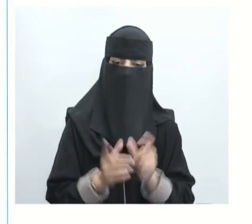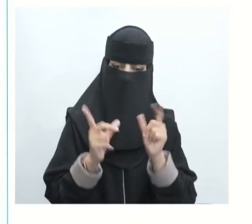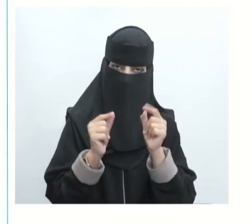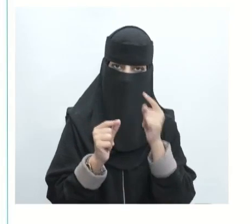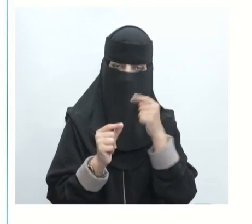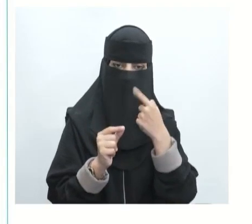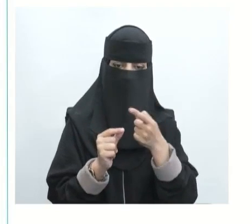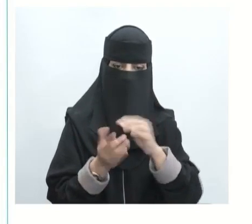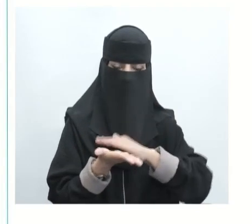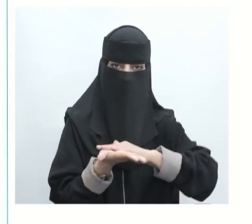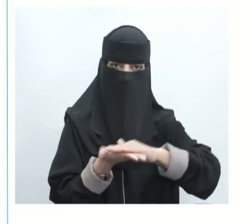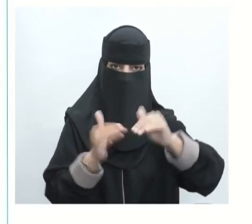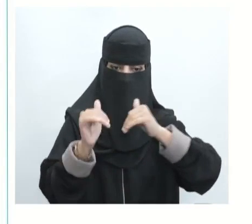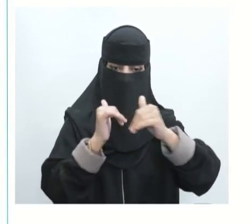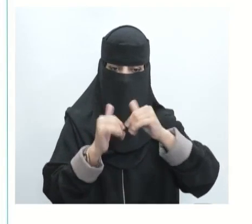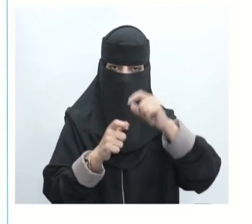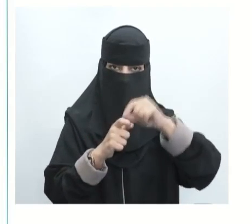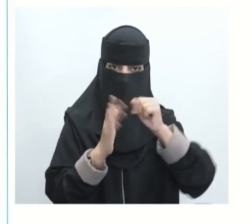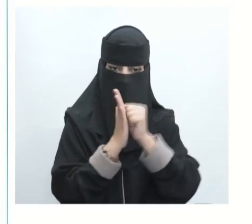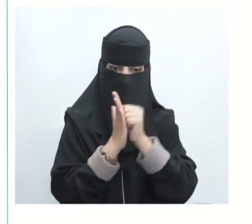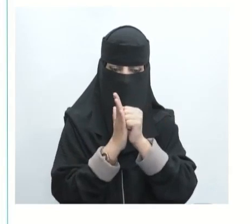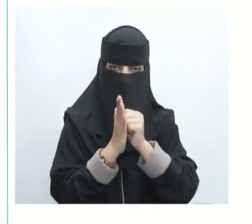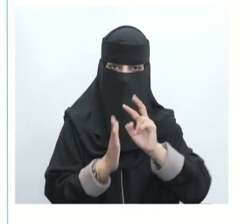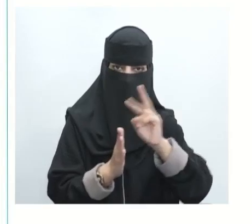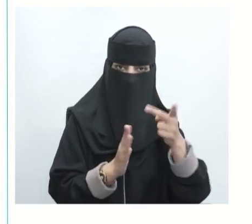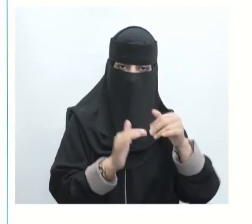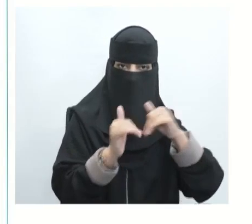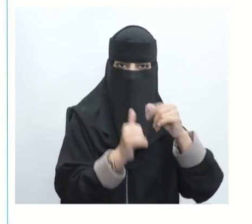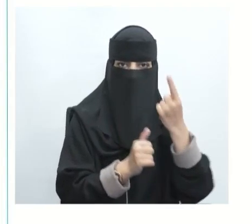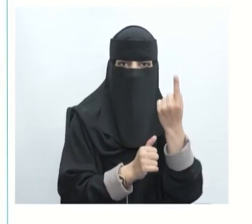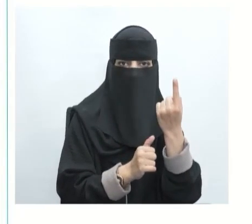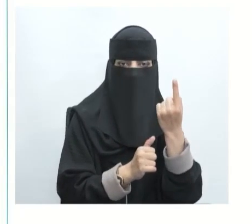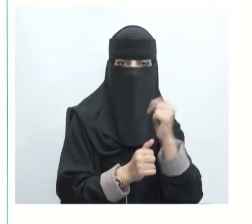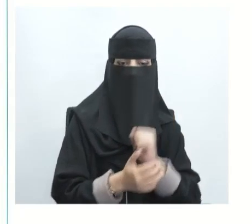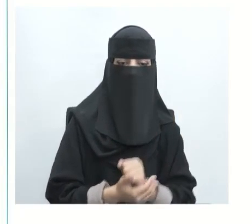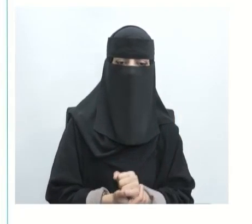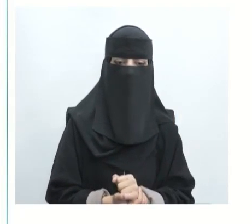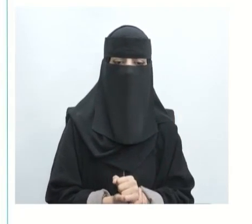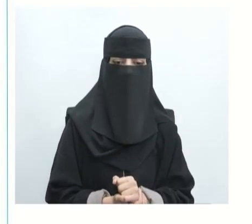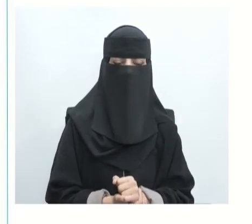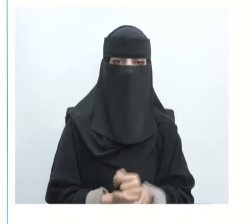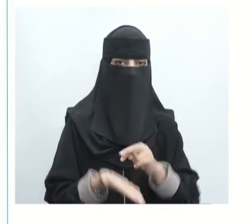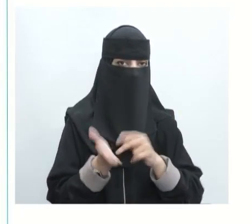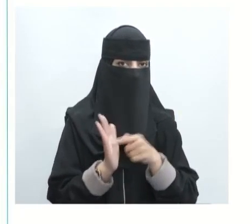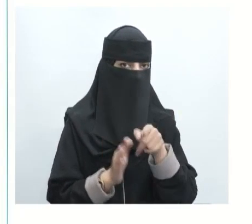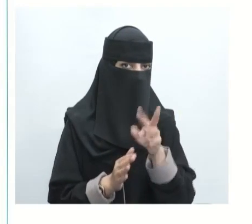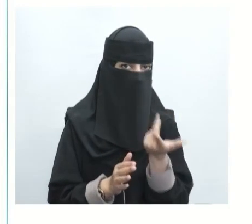أحسنتم، فنقول عبدت طرق الحي السكني غير طريق. ماذا فعلت